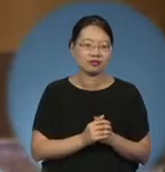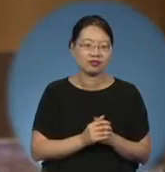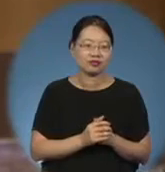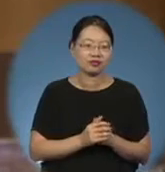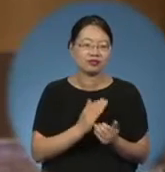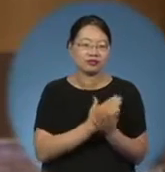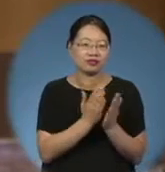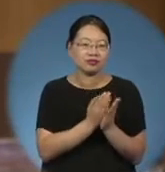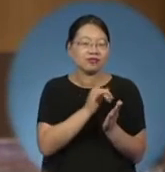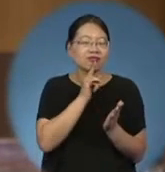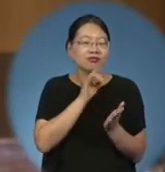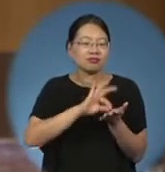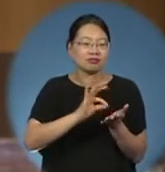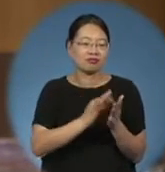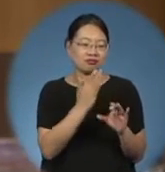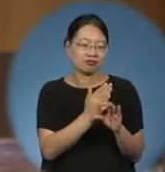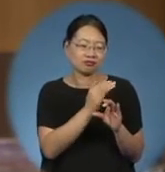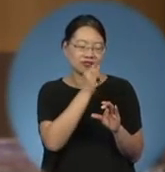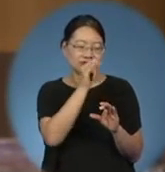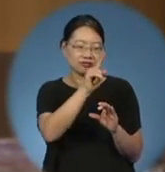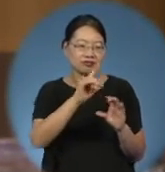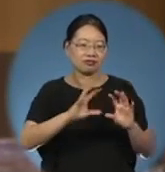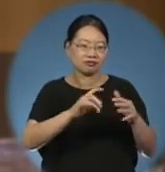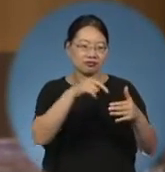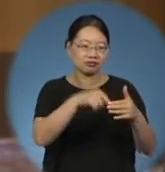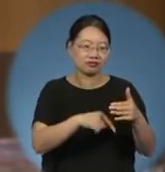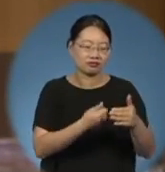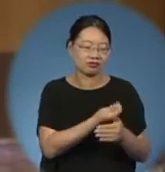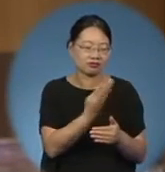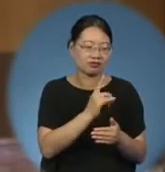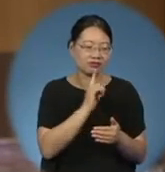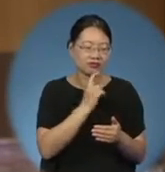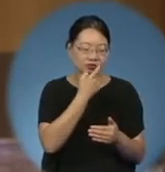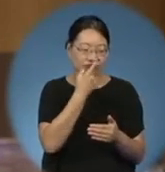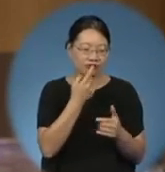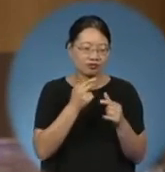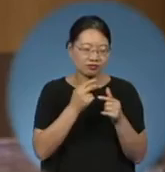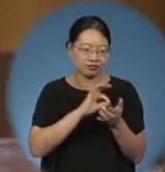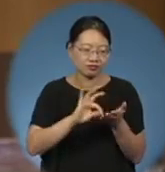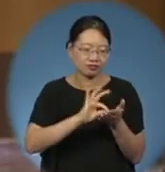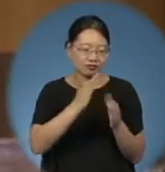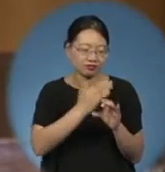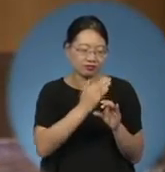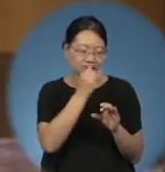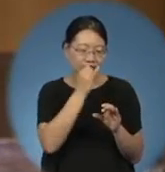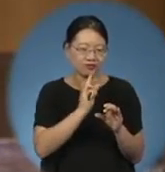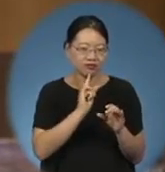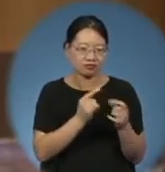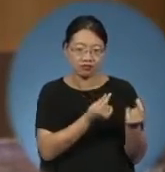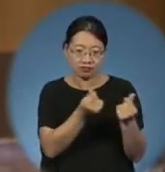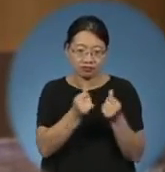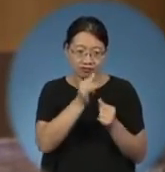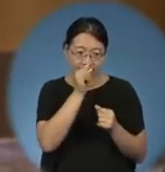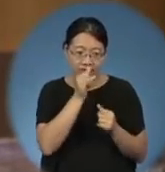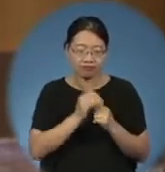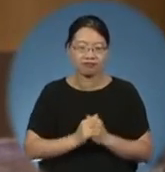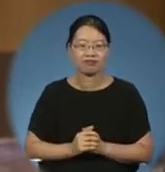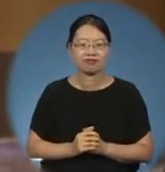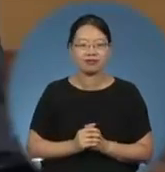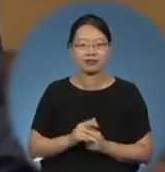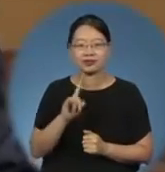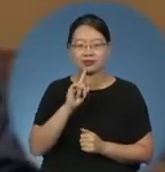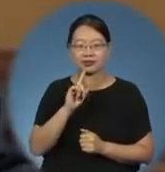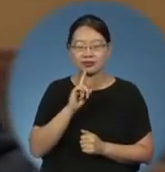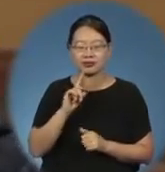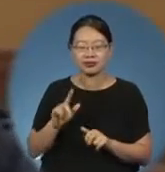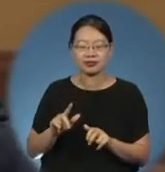아 다 언어 사회 아닙니까 그래서 한 나라에서도 여러 노드를 다 배우고 하고 그렇죠 4 또한 도중 비슷하기도 하지만 4 언어는